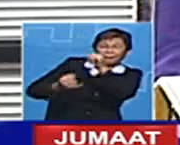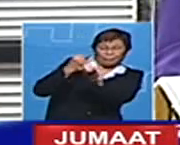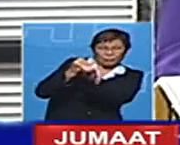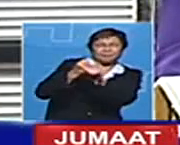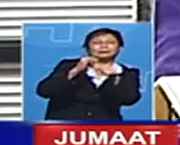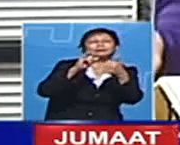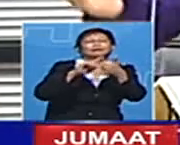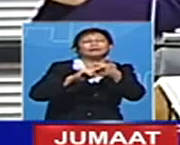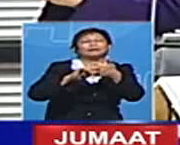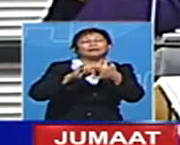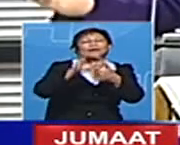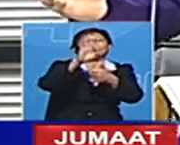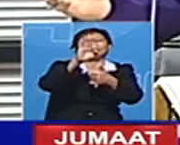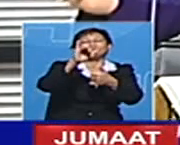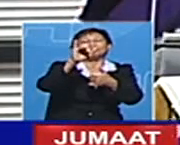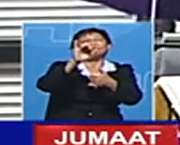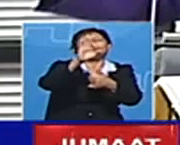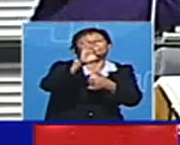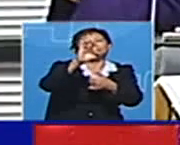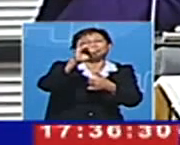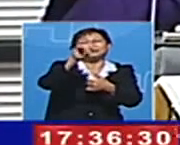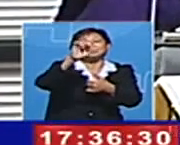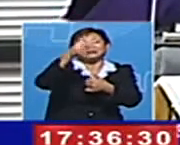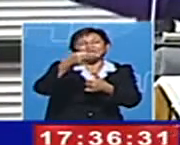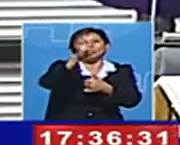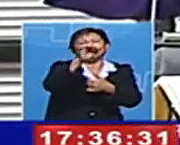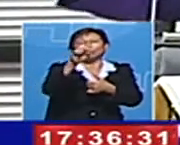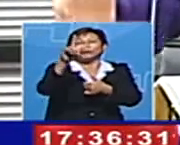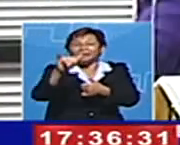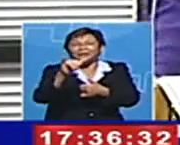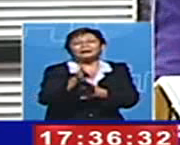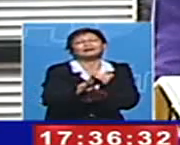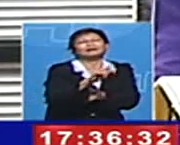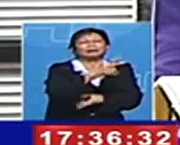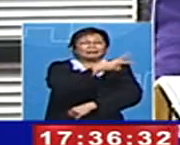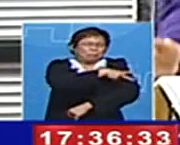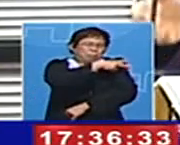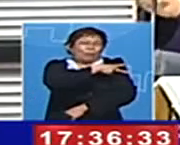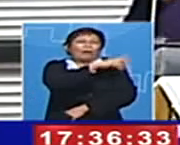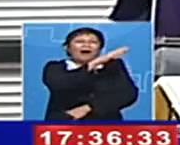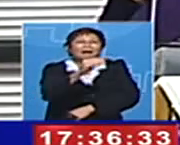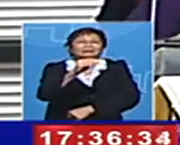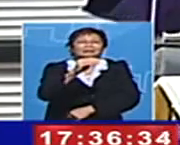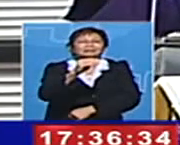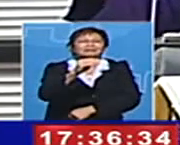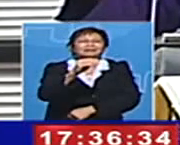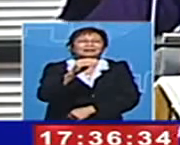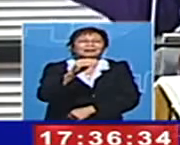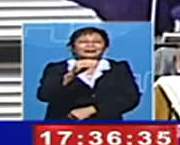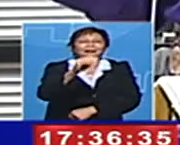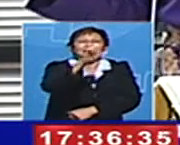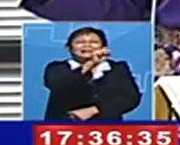antarabangsa seperti Fit ratings moodies dan standard and Po yang telah memberi gambaran